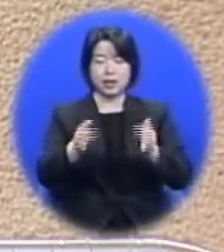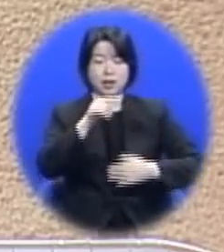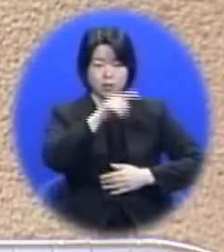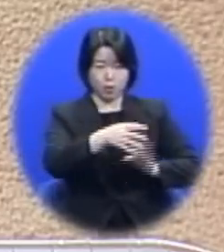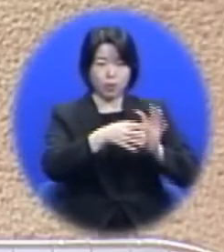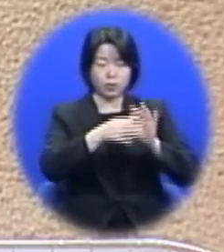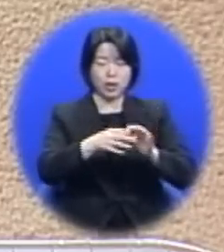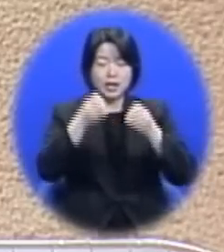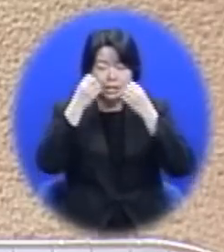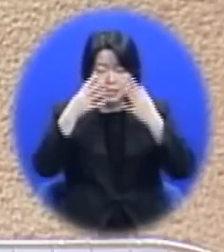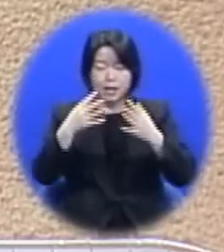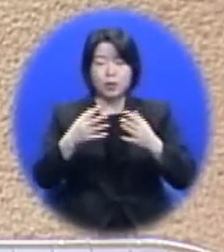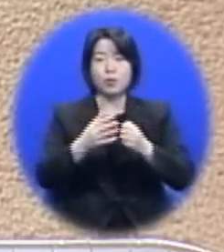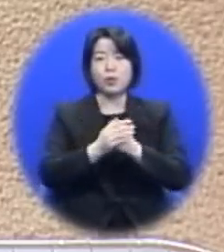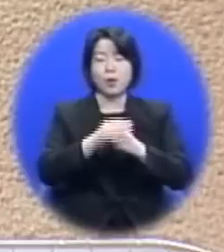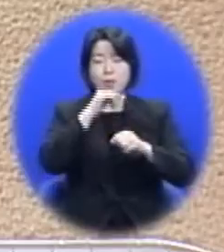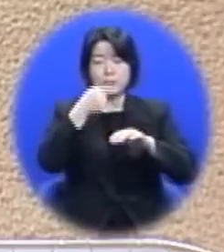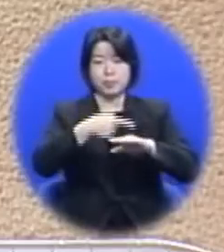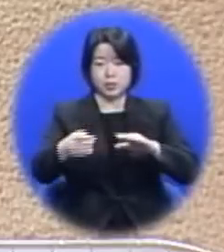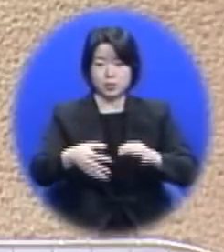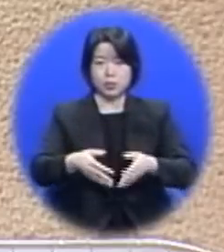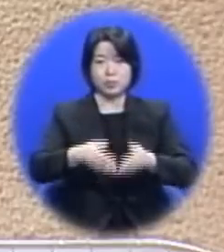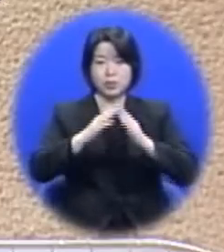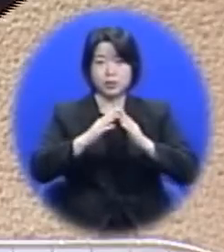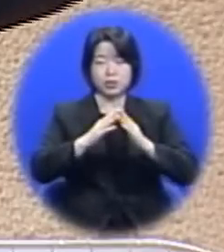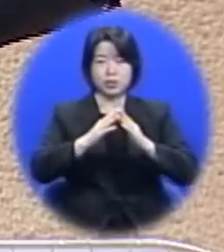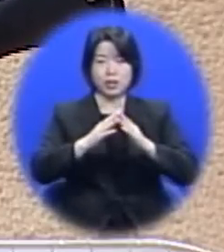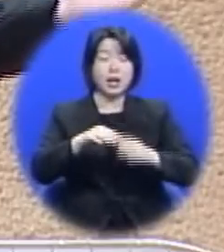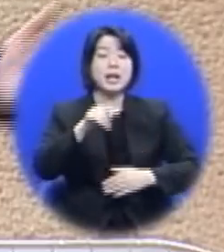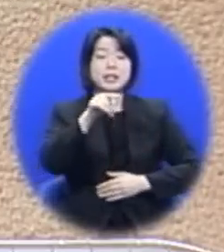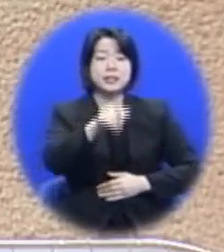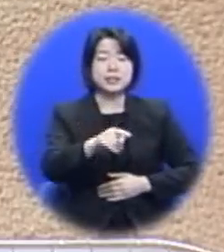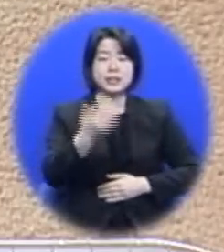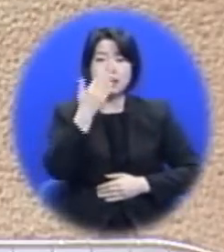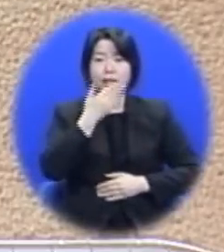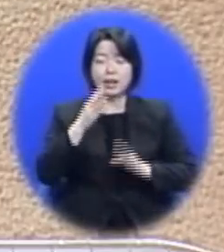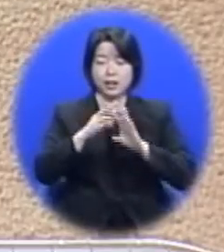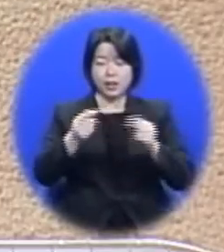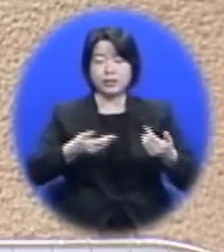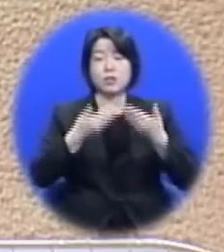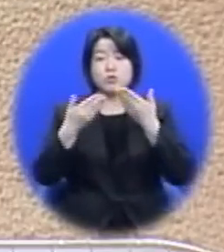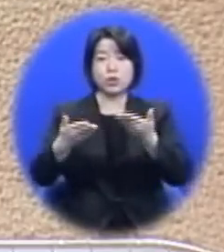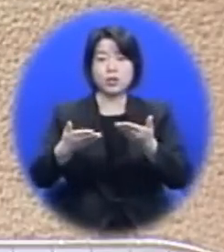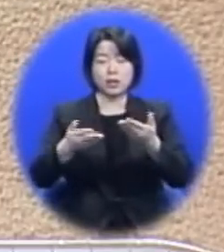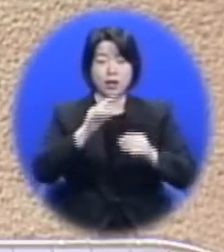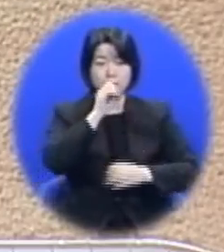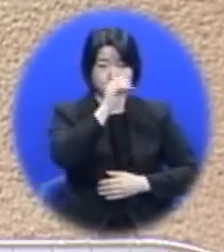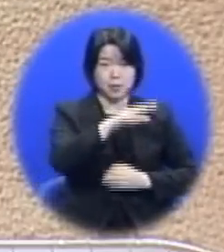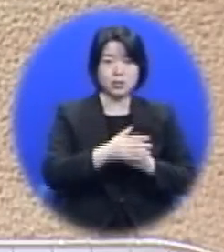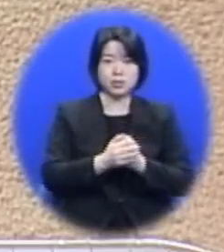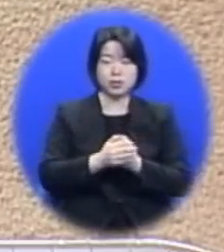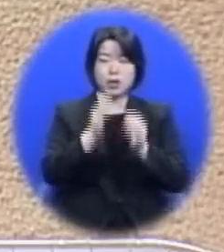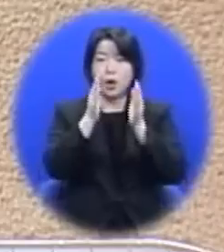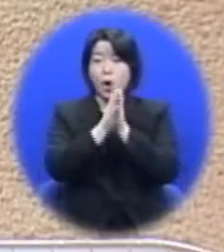내가 일으키겠다. 그리고 그들에게 가나안 땅을 주겠다고 하셨습니다. 모세로서는 기가